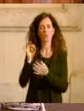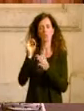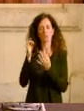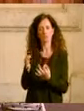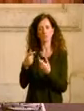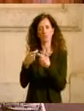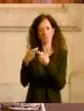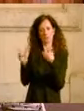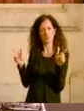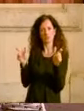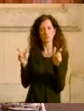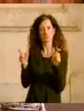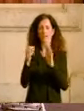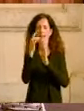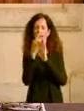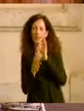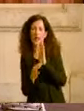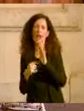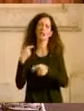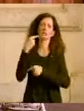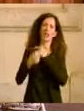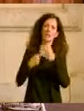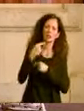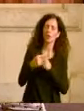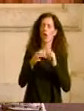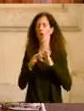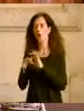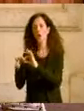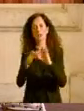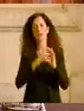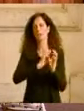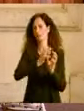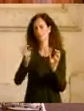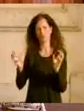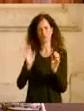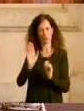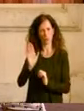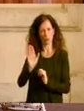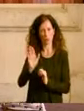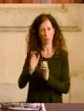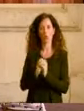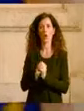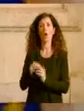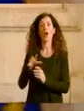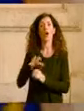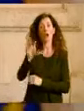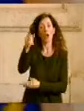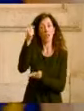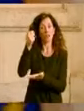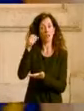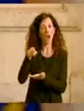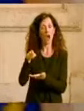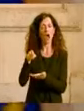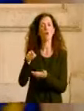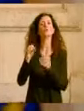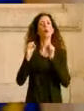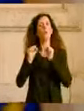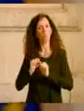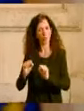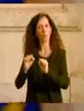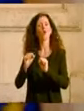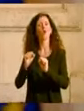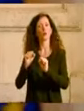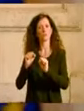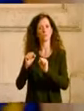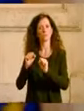tradizionali, coesione e via discorrendo, sia anche alla portata di mano, nel senso che possa